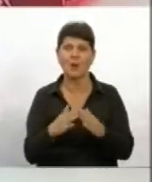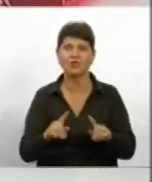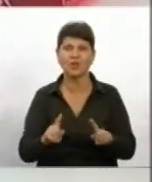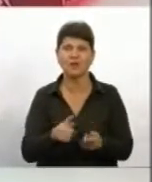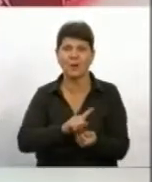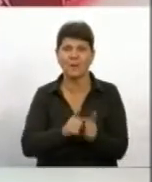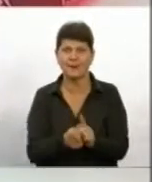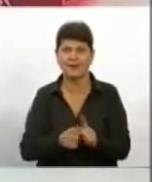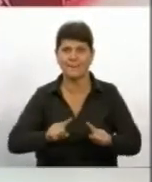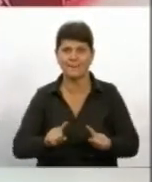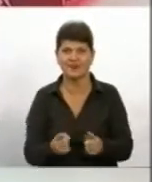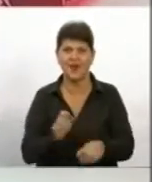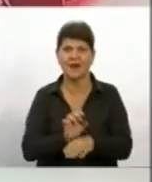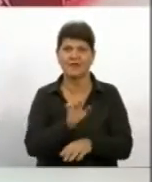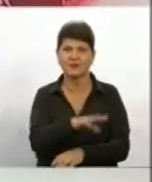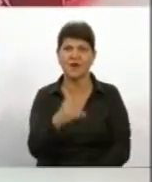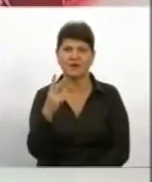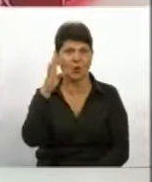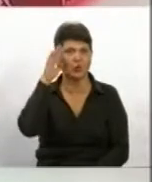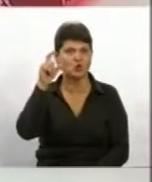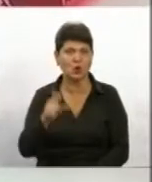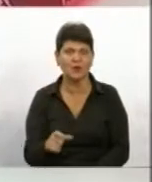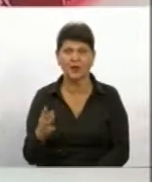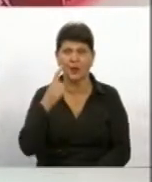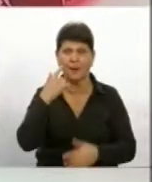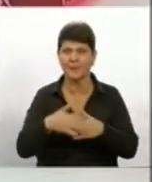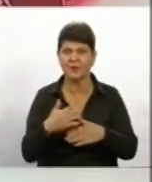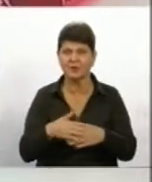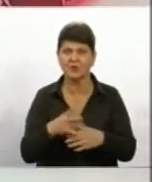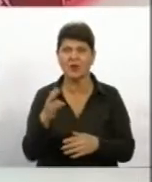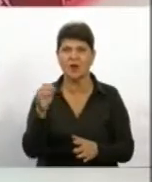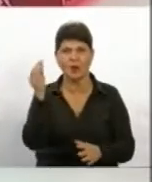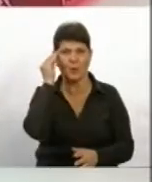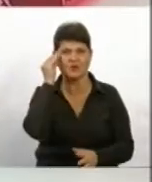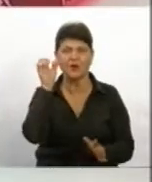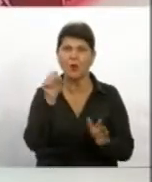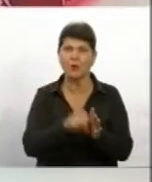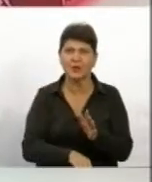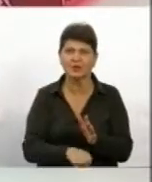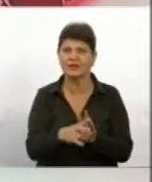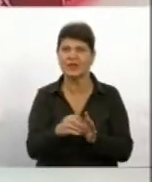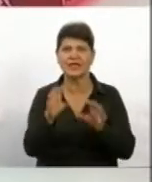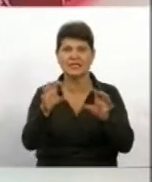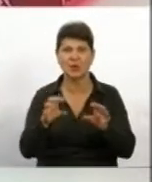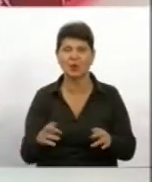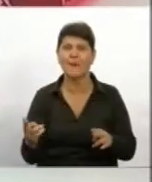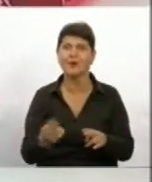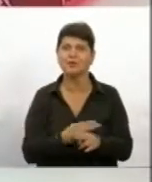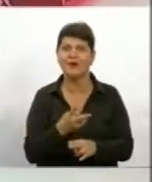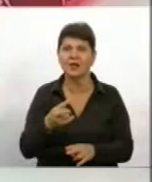замість тримання під вартою відправили 2 чоловіків, яких підозрюють у замаху на умисне вбивство та незаконне позбавлення